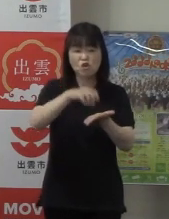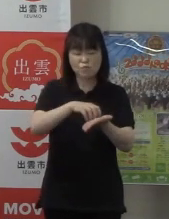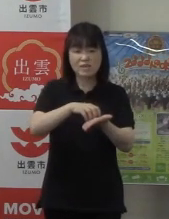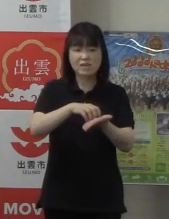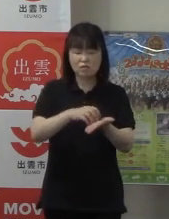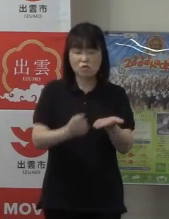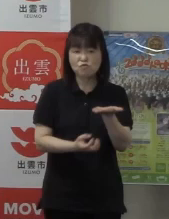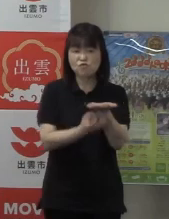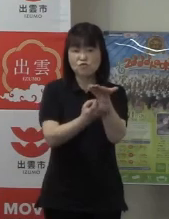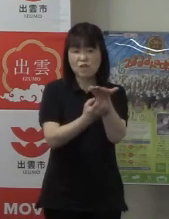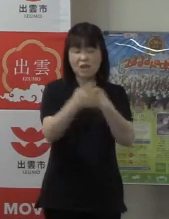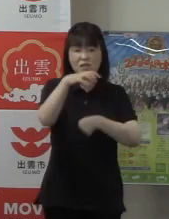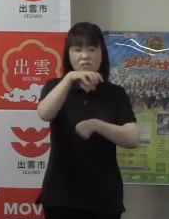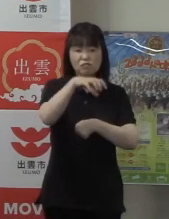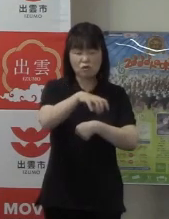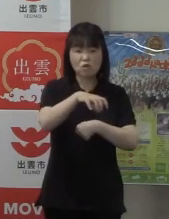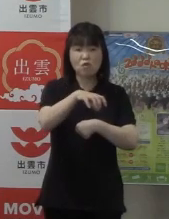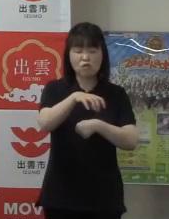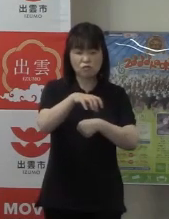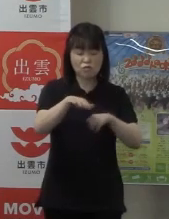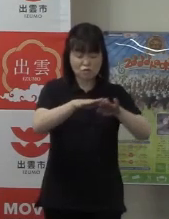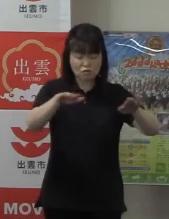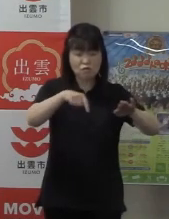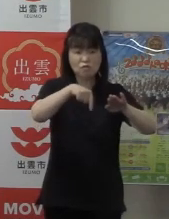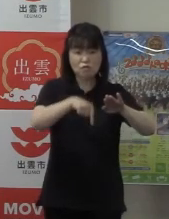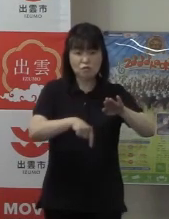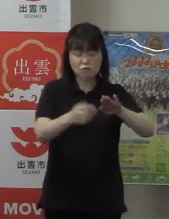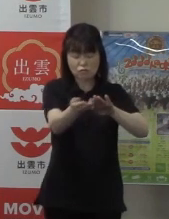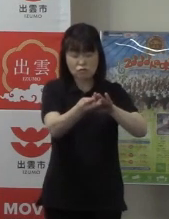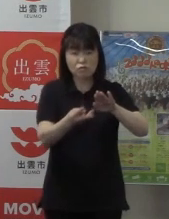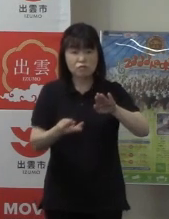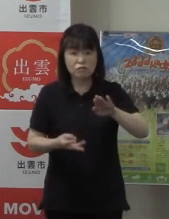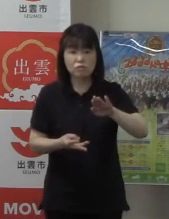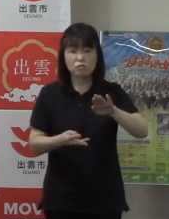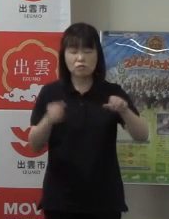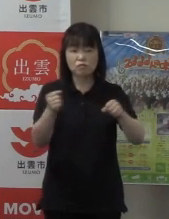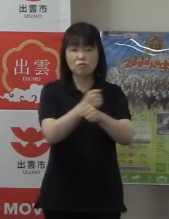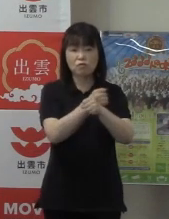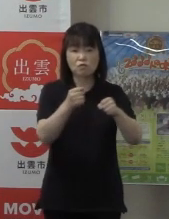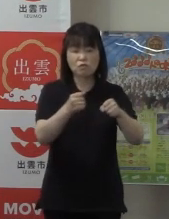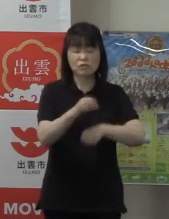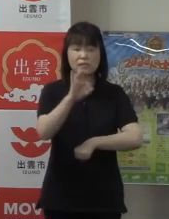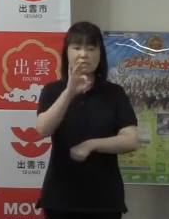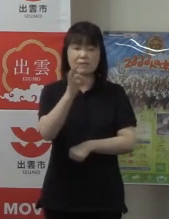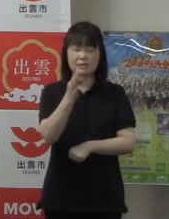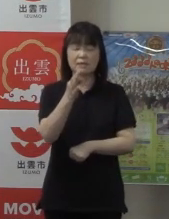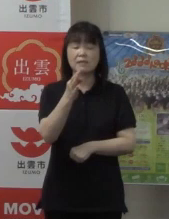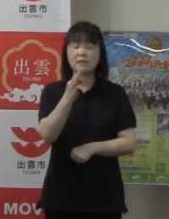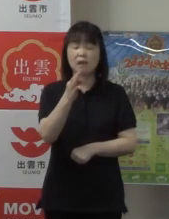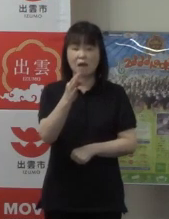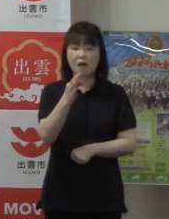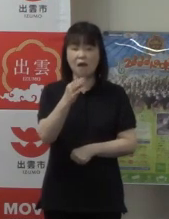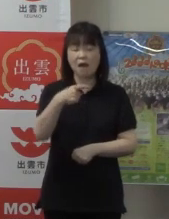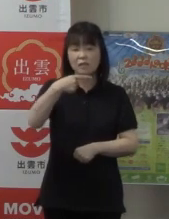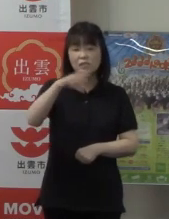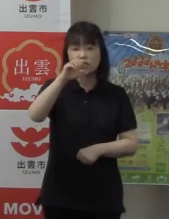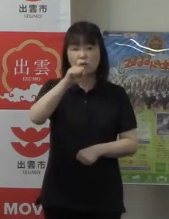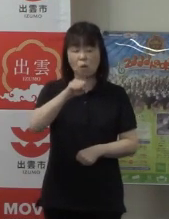の、工事請負費がこれ1箇所でありますが、ここだけでありますが、